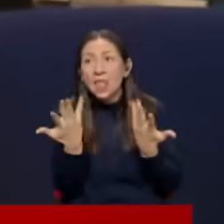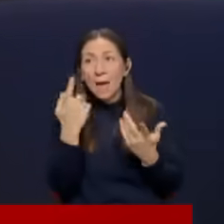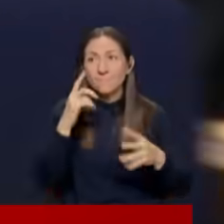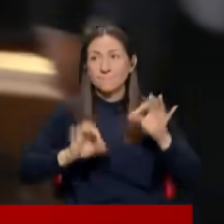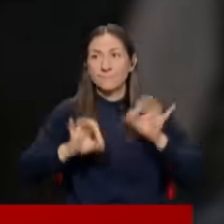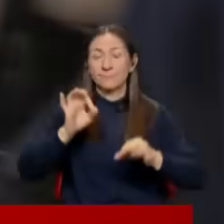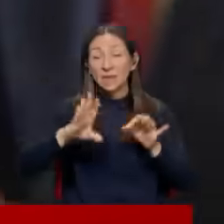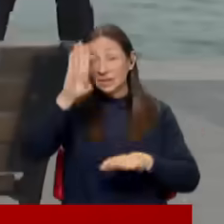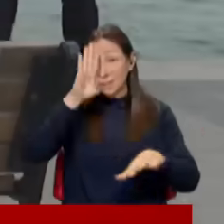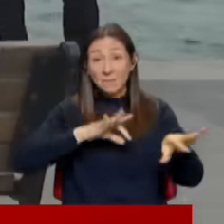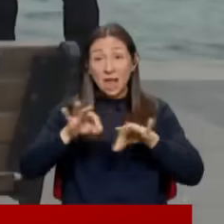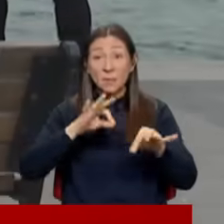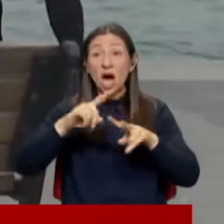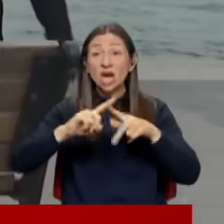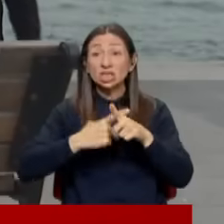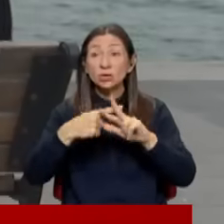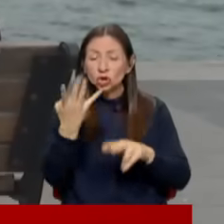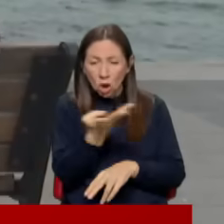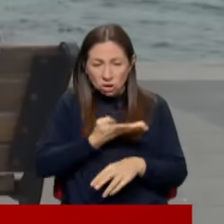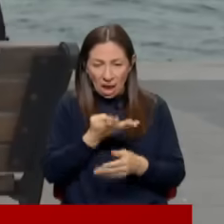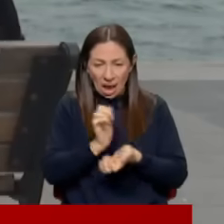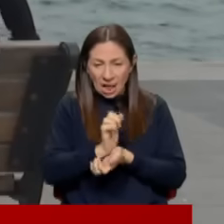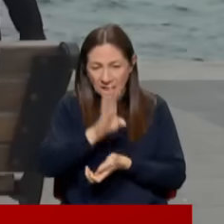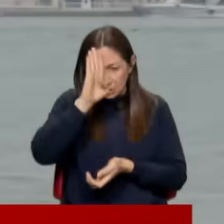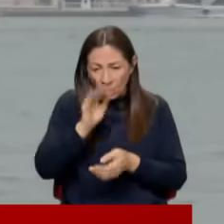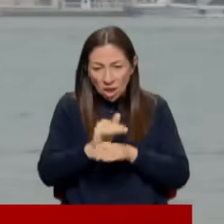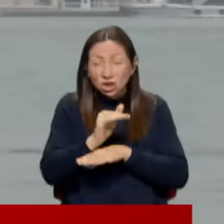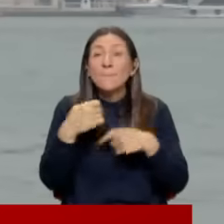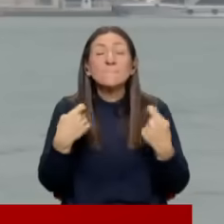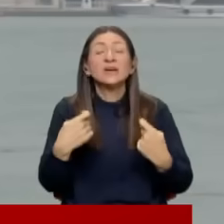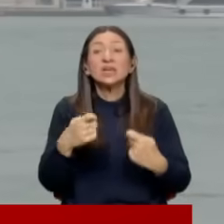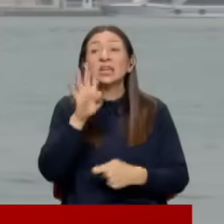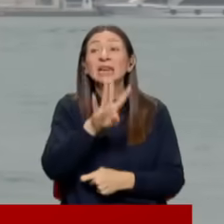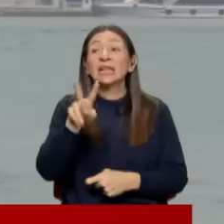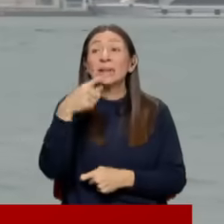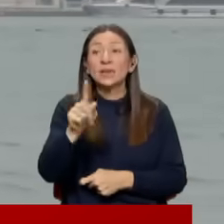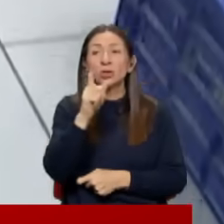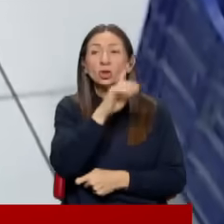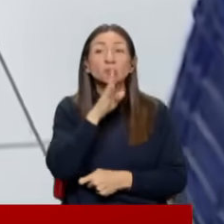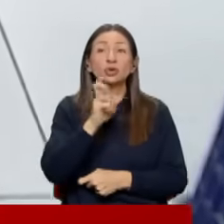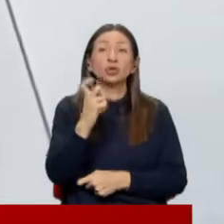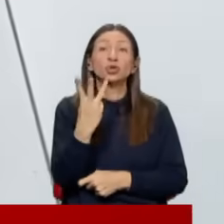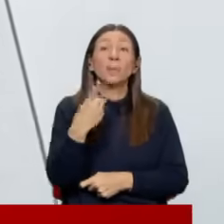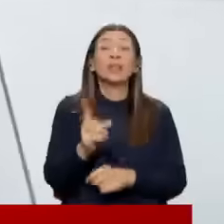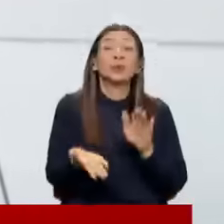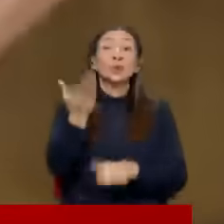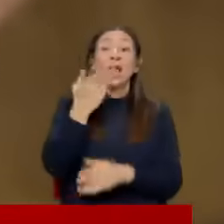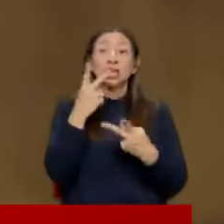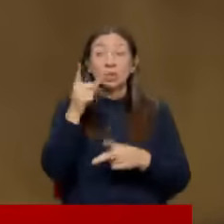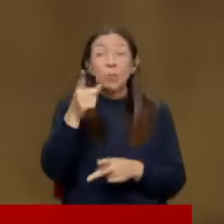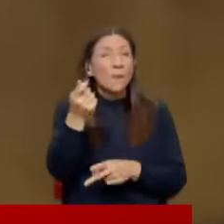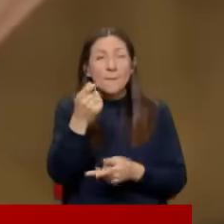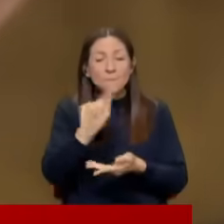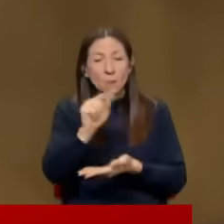çevrildi. İstanbul Planlama Ajansı 4 kişilik bir ailenin İstanbul'da yaşam maliyetinin 47.493 liraya yükseldiğini açıkladı. Bu